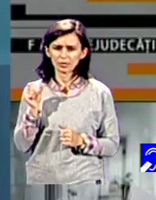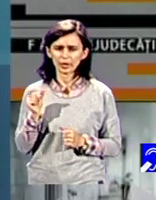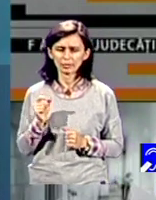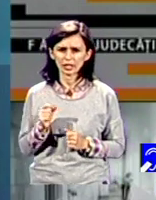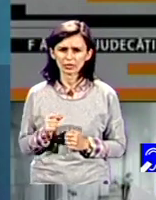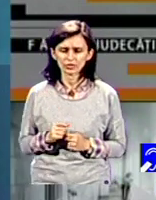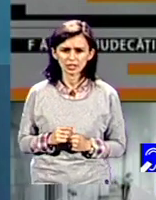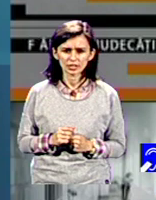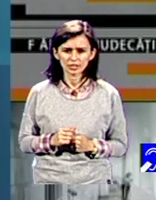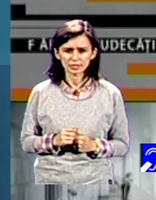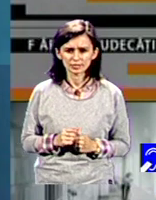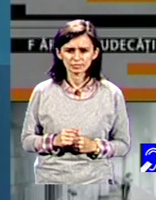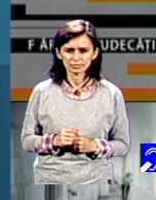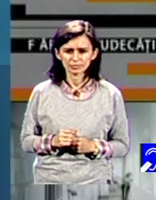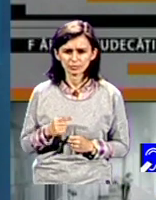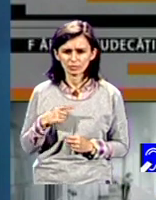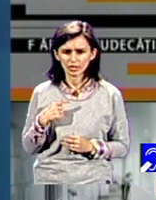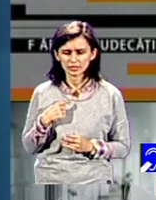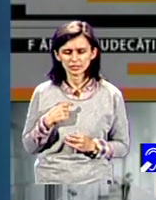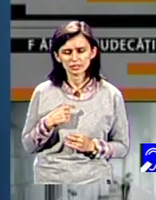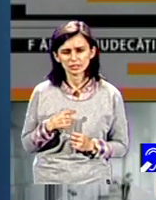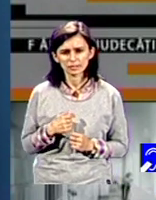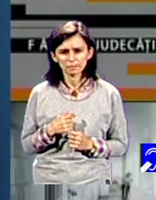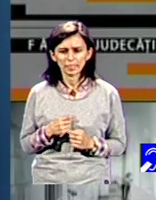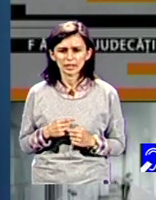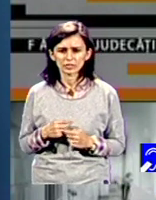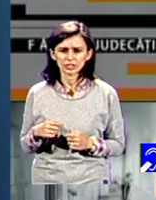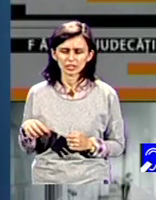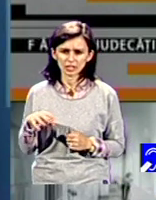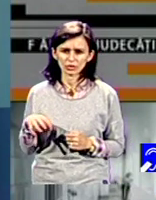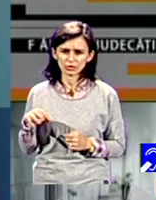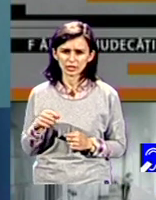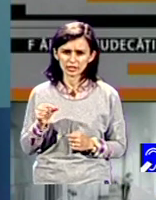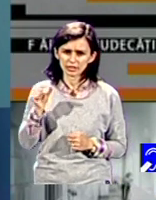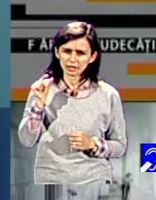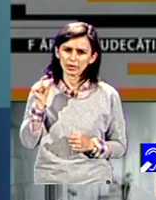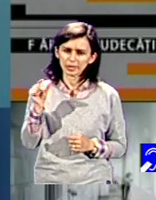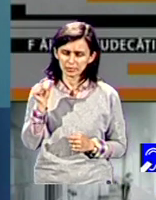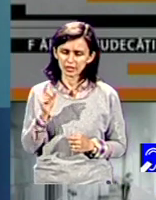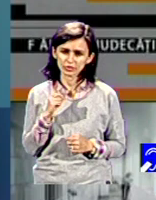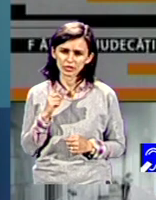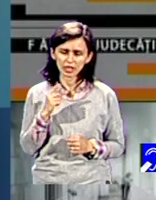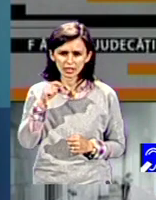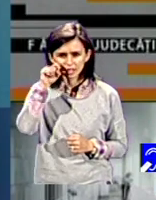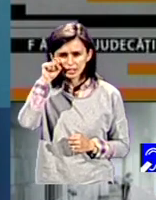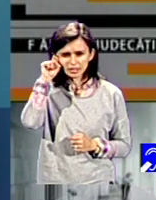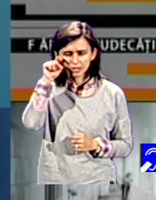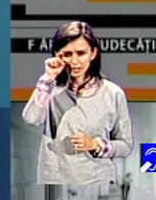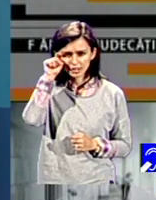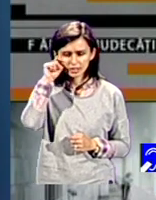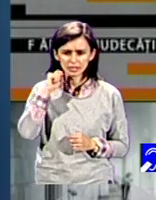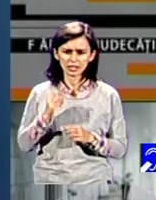sunt și pe Suceava am văzut sunt și localități mai mici dar întradevăr Cred că la început